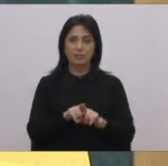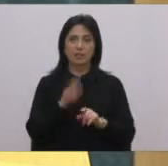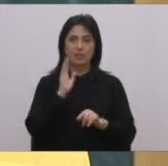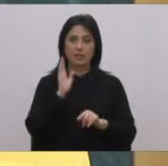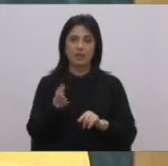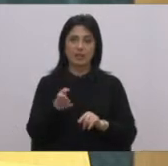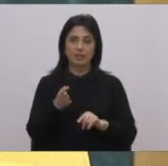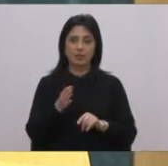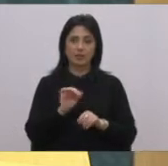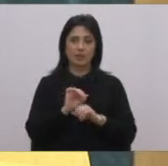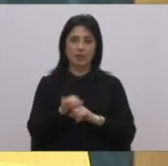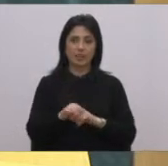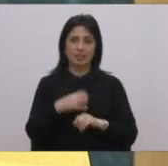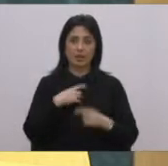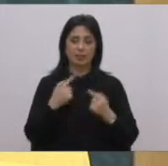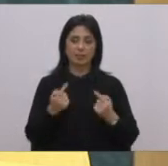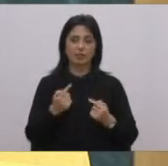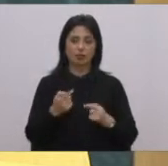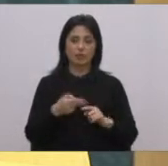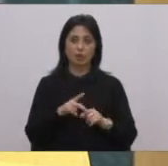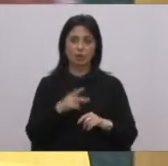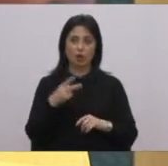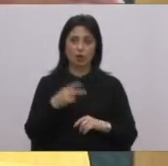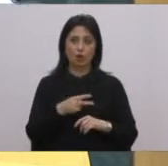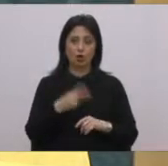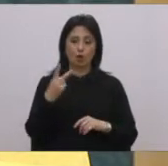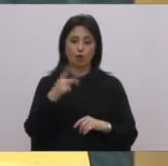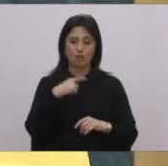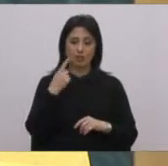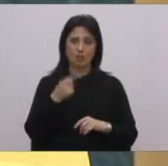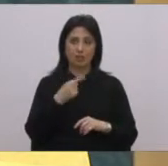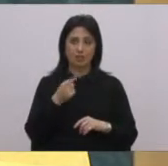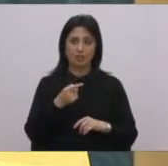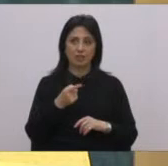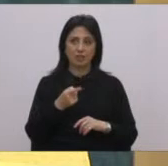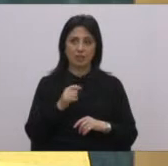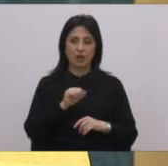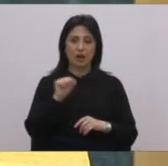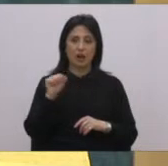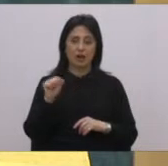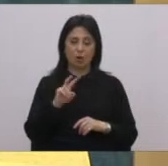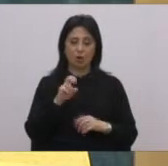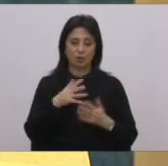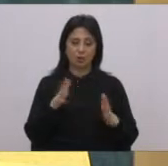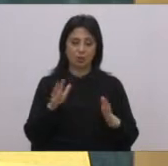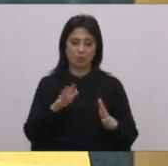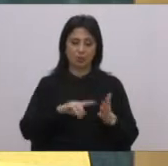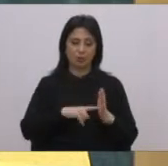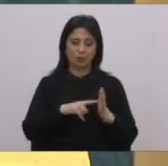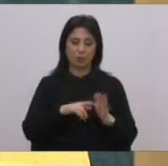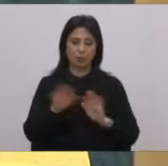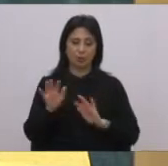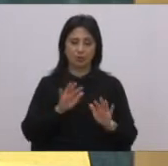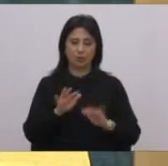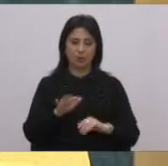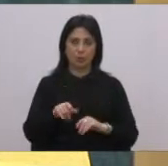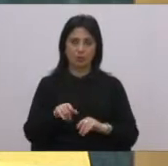იქნება დაძლეული. მნიშვნელოვანია ის, რომ 2022 წელს 200 მდებარეობაში